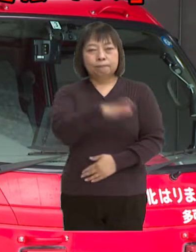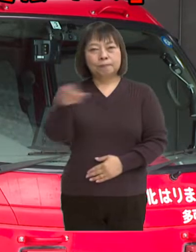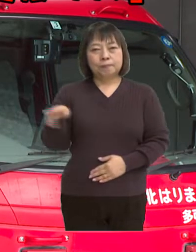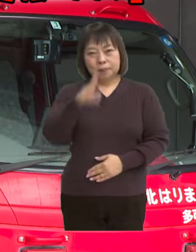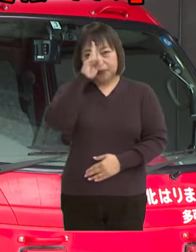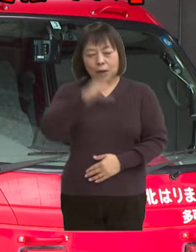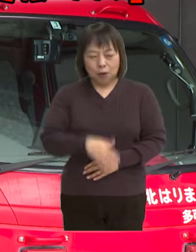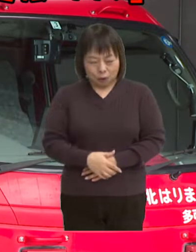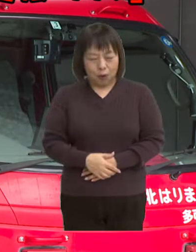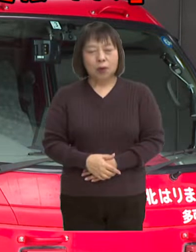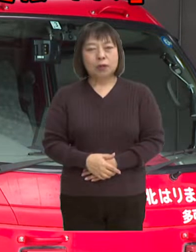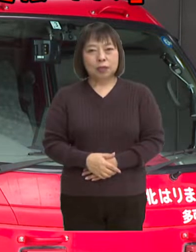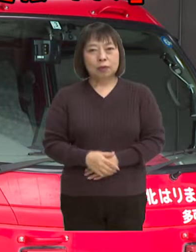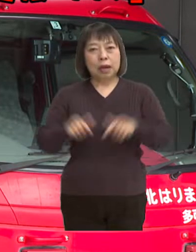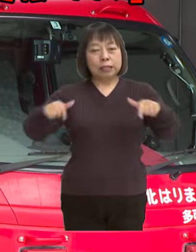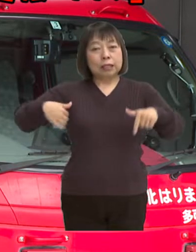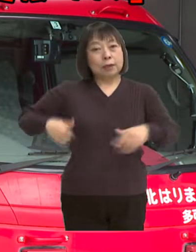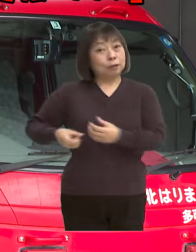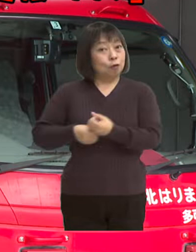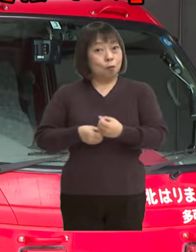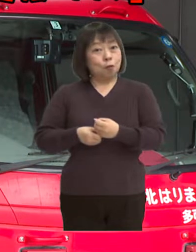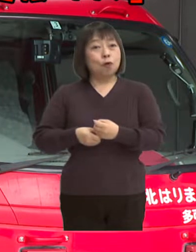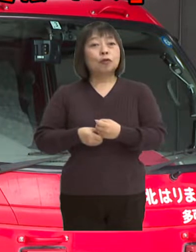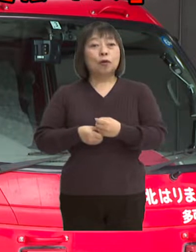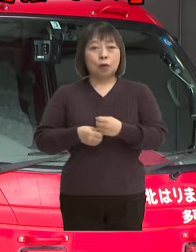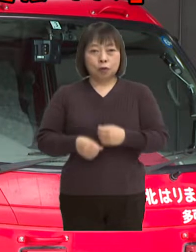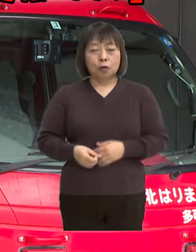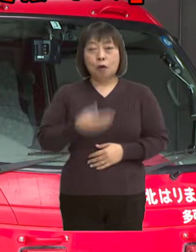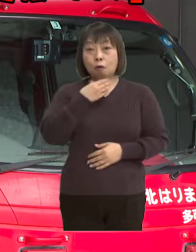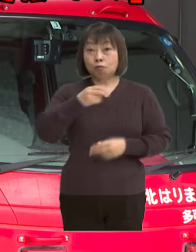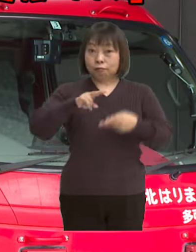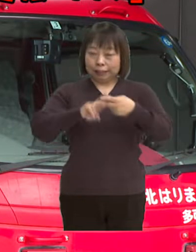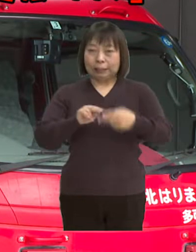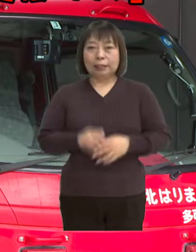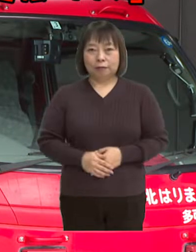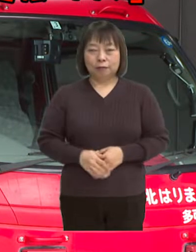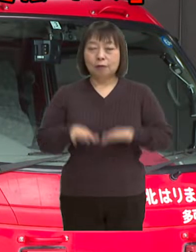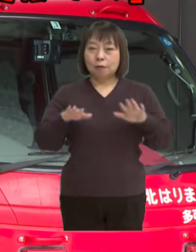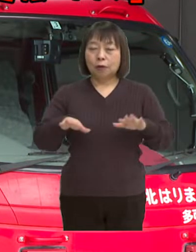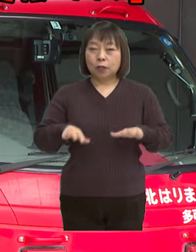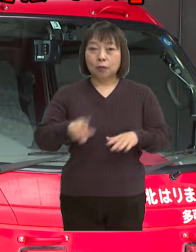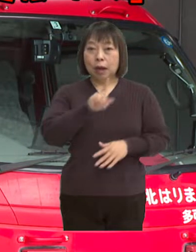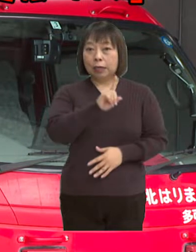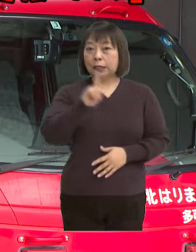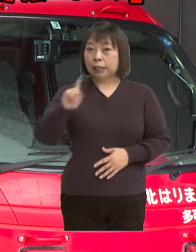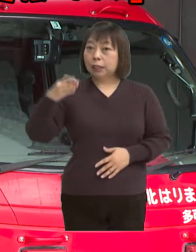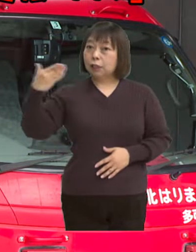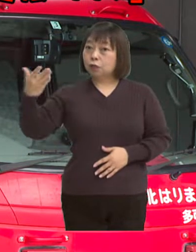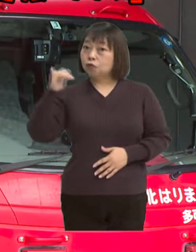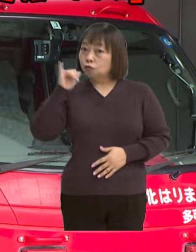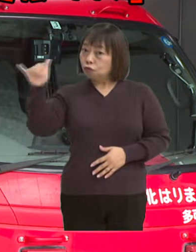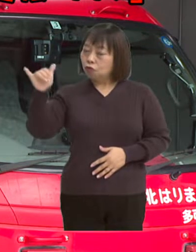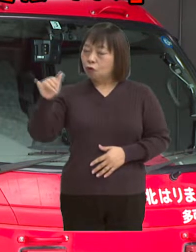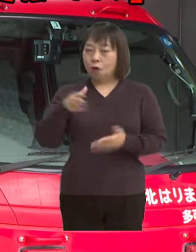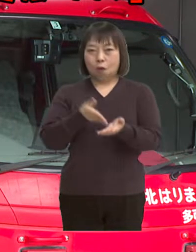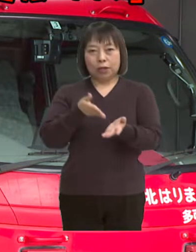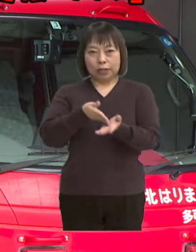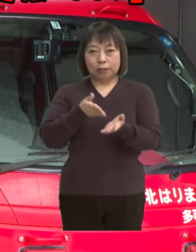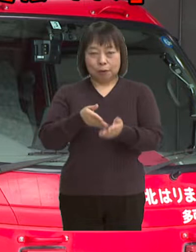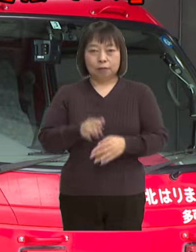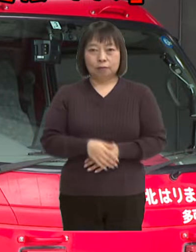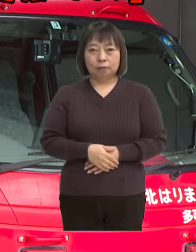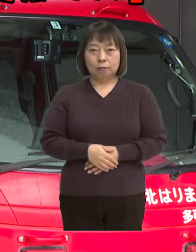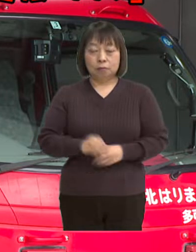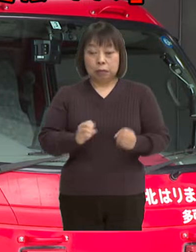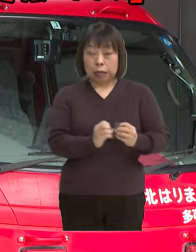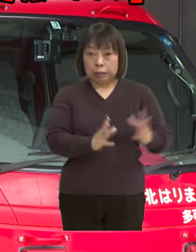皆さんこんにちは、西脇消防署の福井です。本日は119番通報についてお話しします。